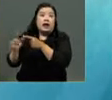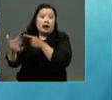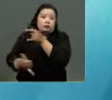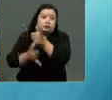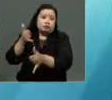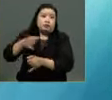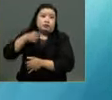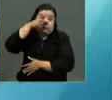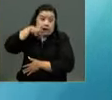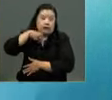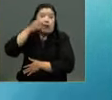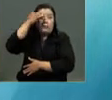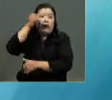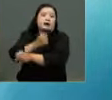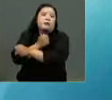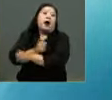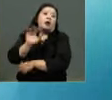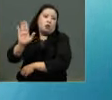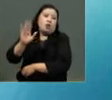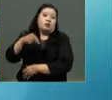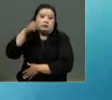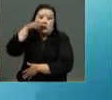สัปดาห์ล่าสุดคืออะไรครับรับจ้างทั่วไปหรือฟินแลนด์พรุ่งนี้ก็กลับมาจากต่างประเทศนะครับเพราะว่าก็เป็นแรงงานนะครับ2